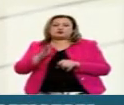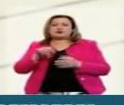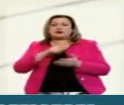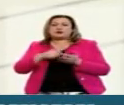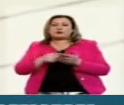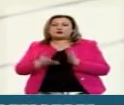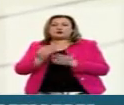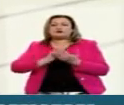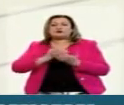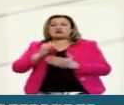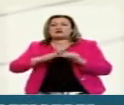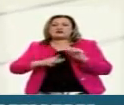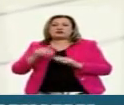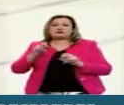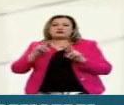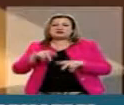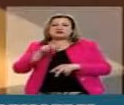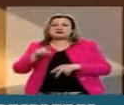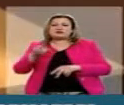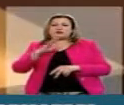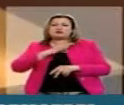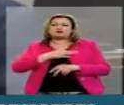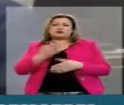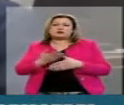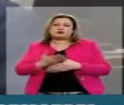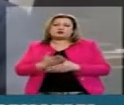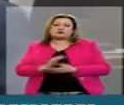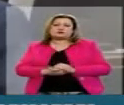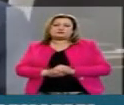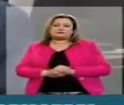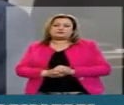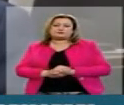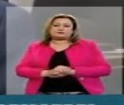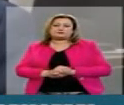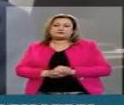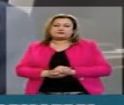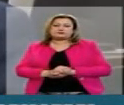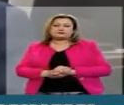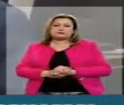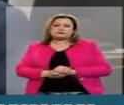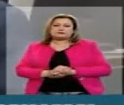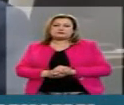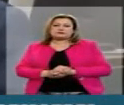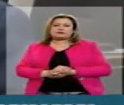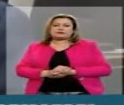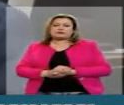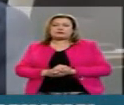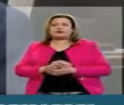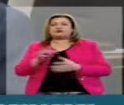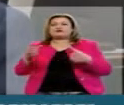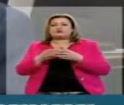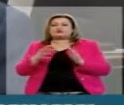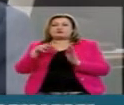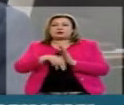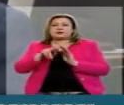сияқты сала мамандарының біліктілігін қамтамасыз ету мәселесі де қолға алынбақ. Чтобы вступить в палату, заң кеңесшілер палатасы